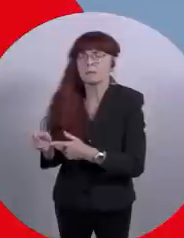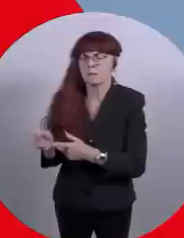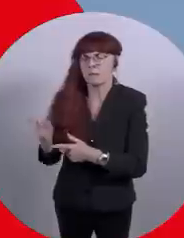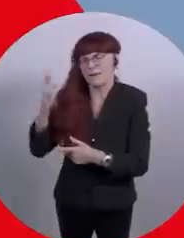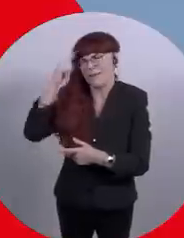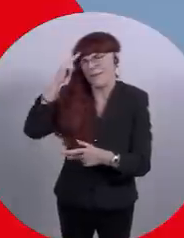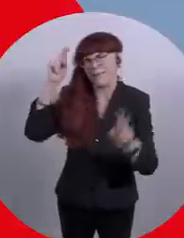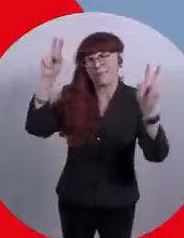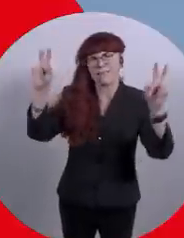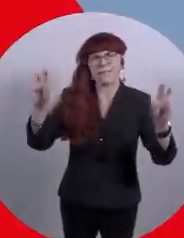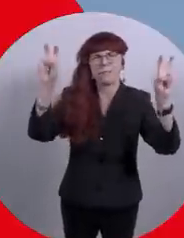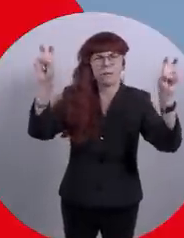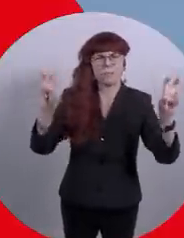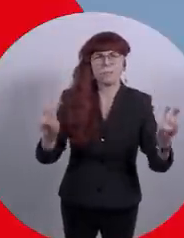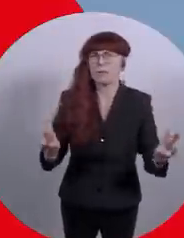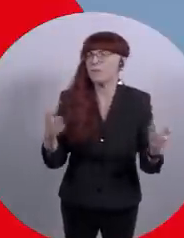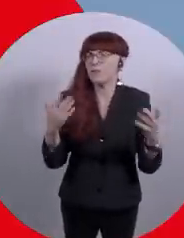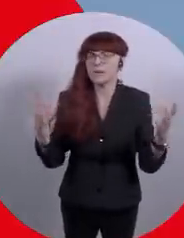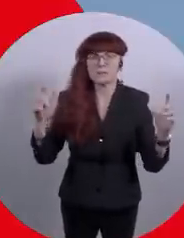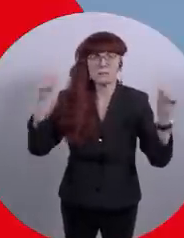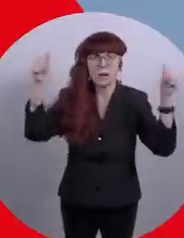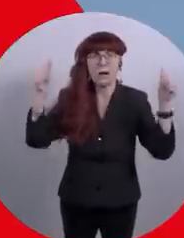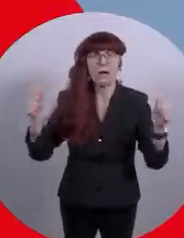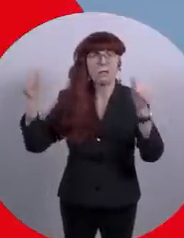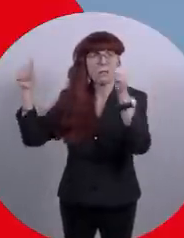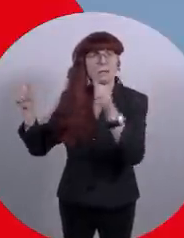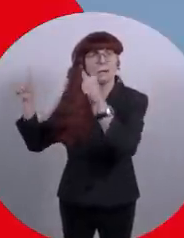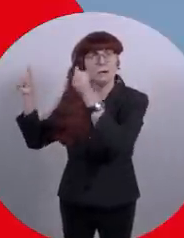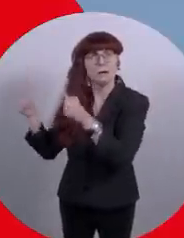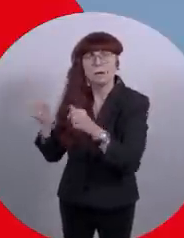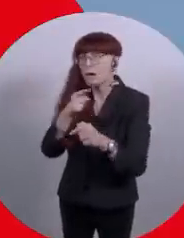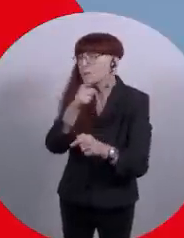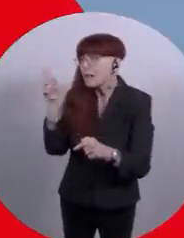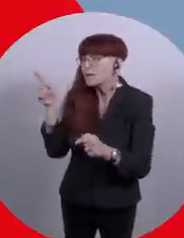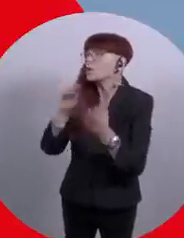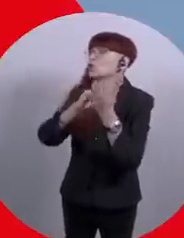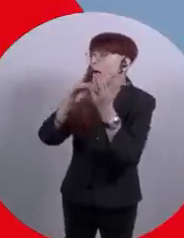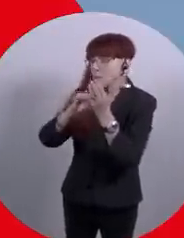blockiert haben und jetzt müssen wir erkennen